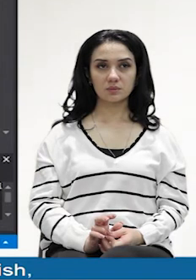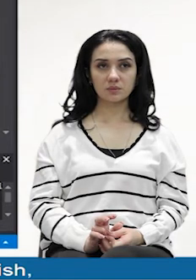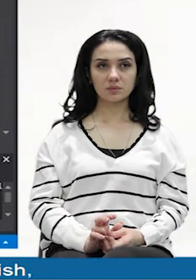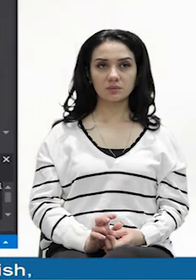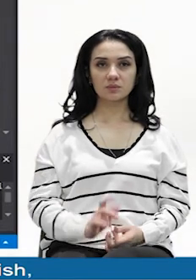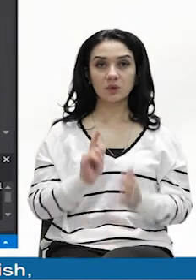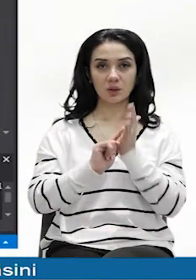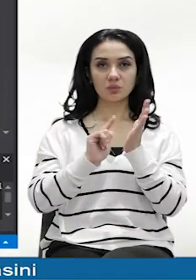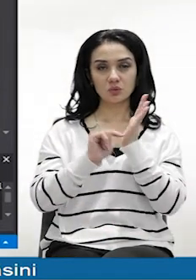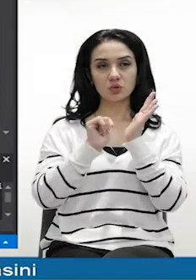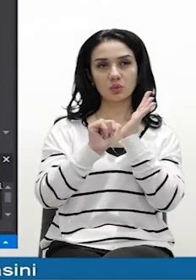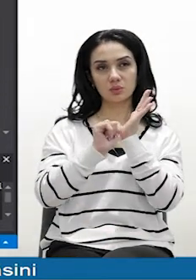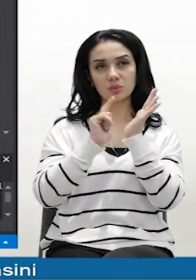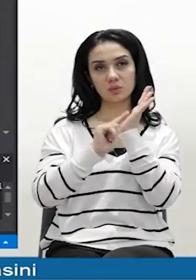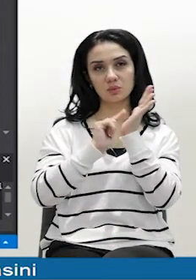70 bo'ladi.